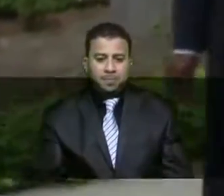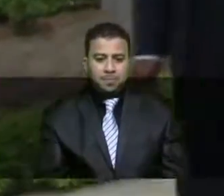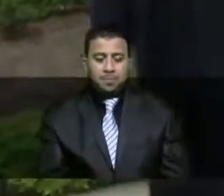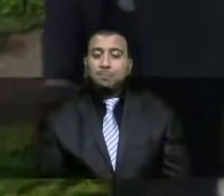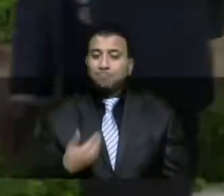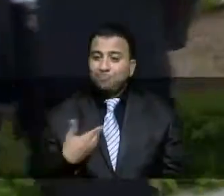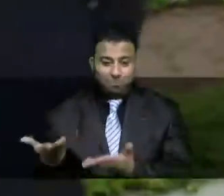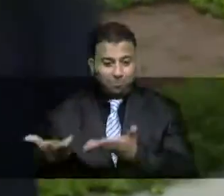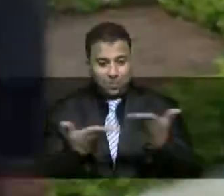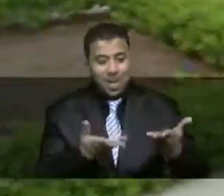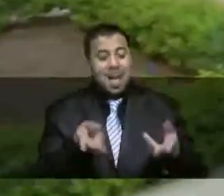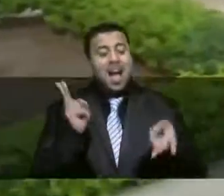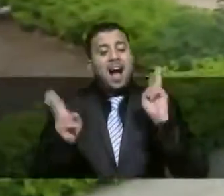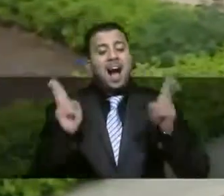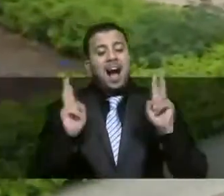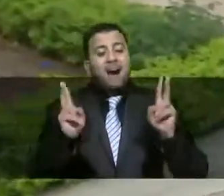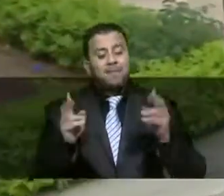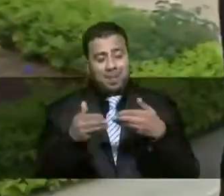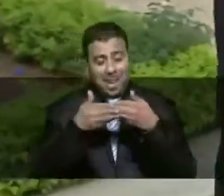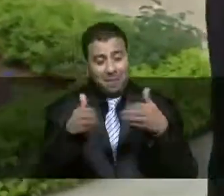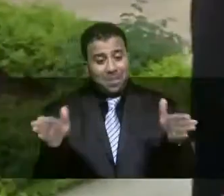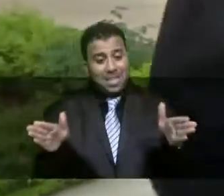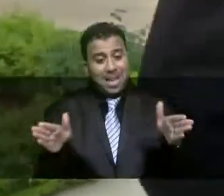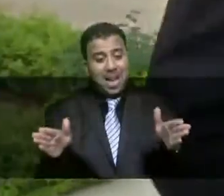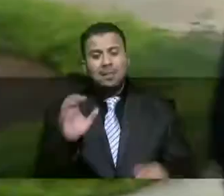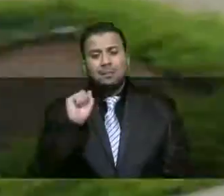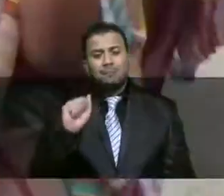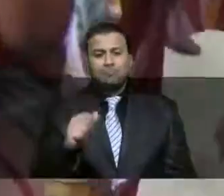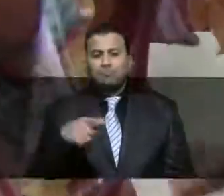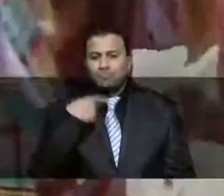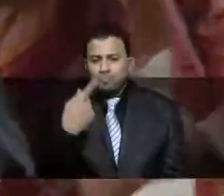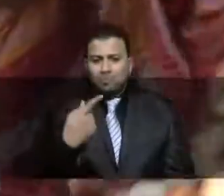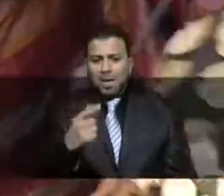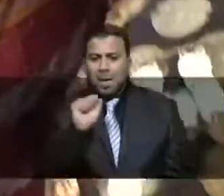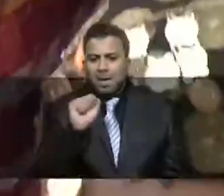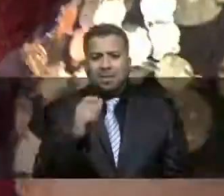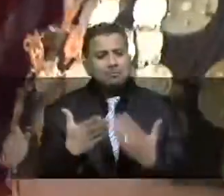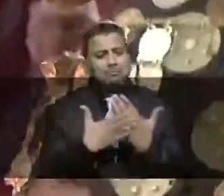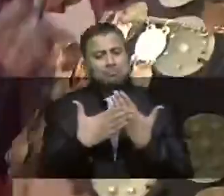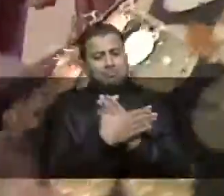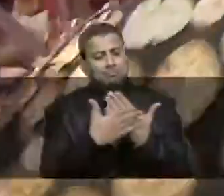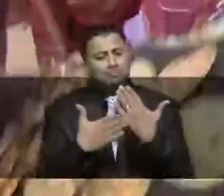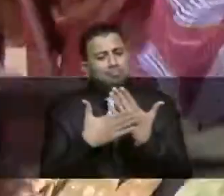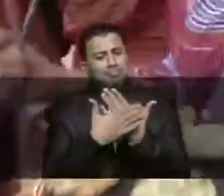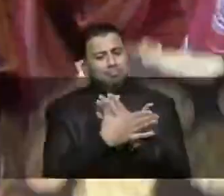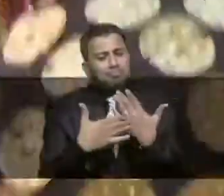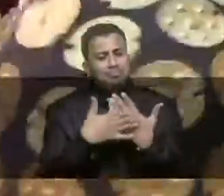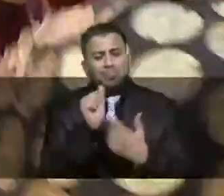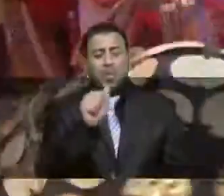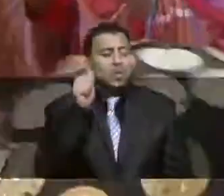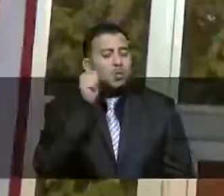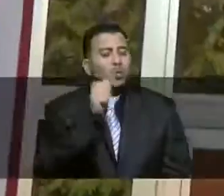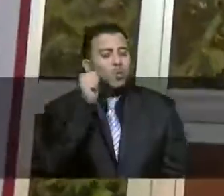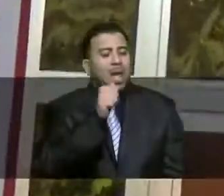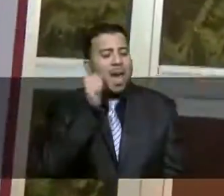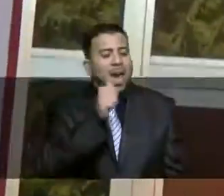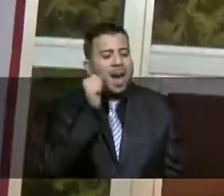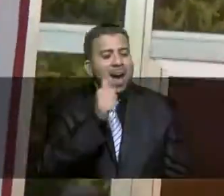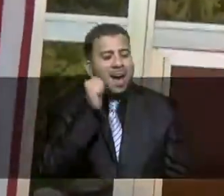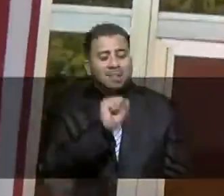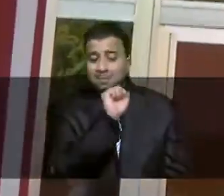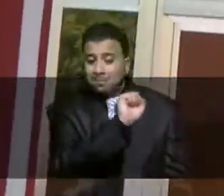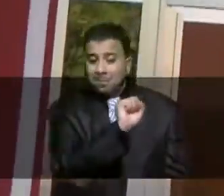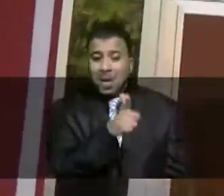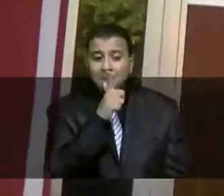جاء حفل افتتاح بيت الشعر في الخرطوم باهيا وزاهيا، مضمخا بالأهازيج والعروض الشعبية السودانية التي أضفت